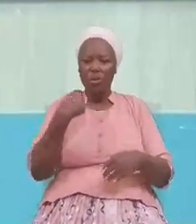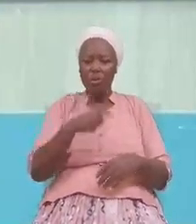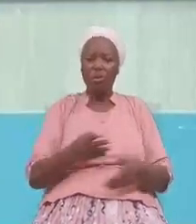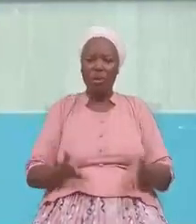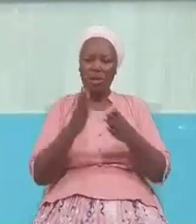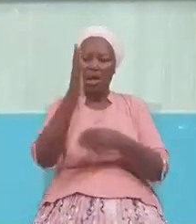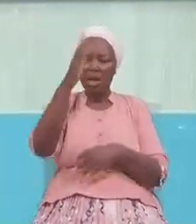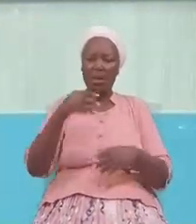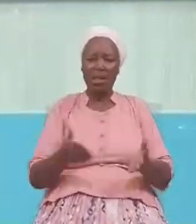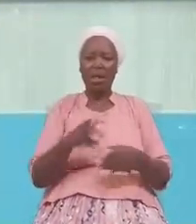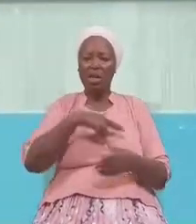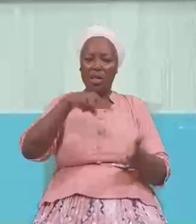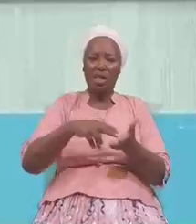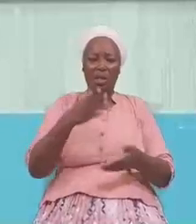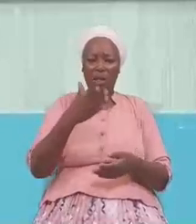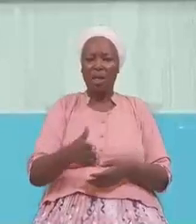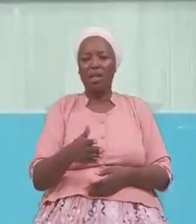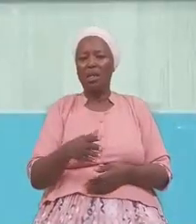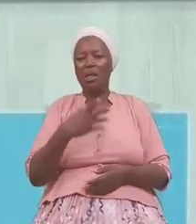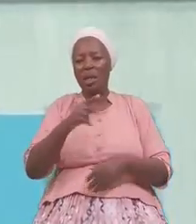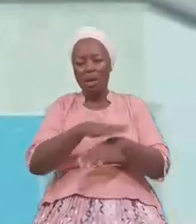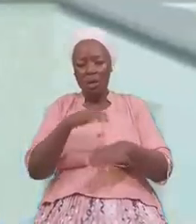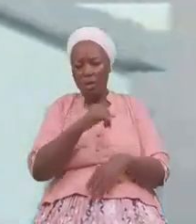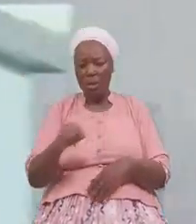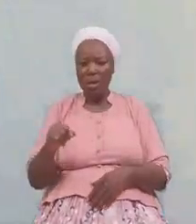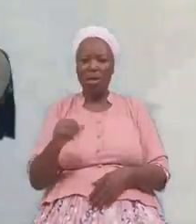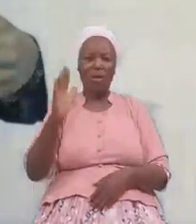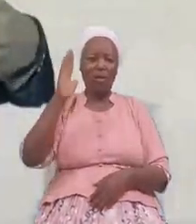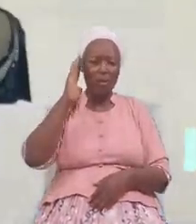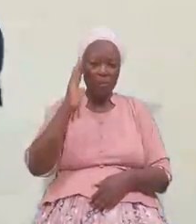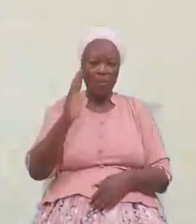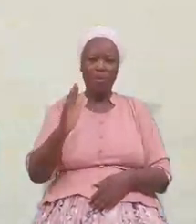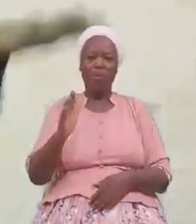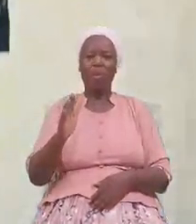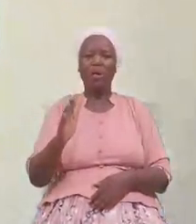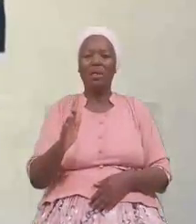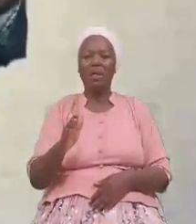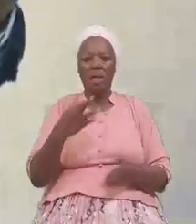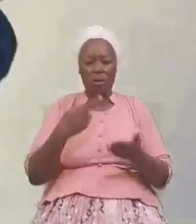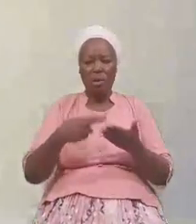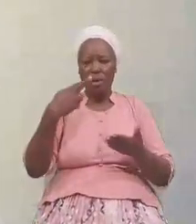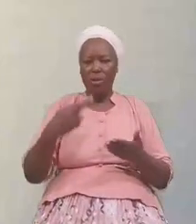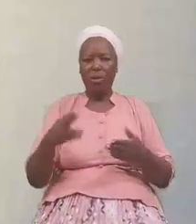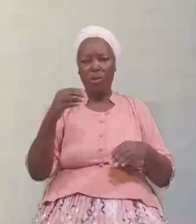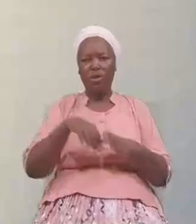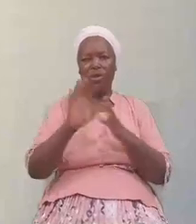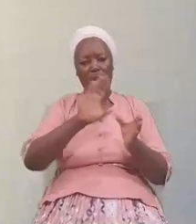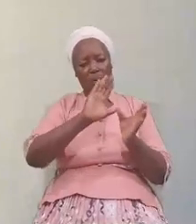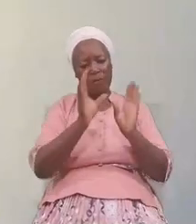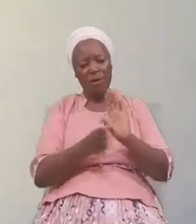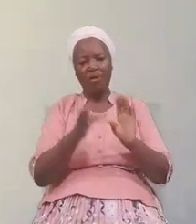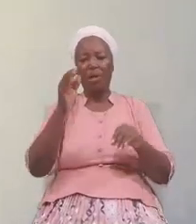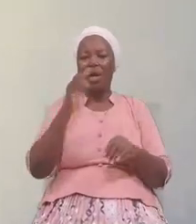lève-toi, l'appelle. Va donner lieu à ta